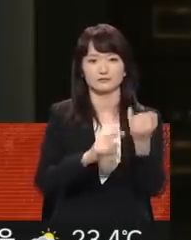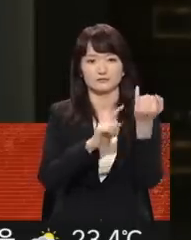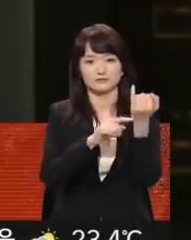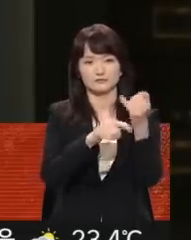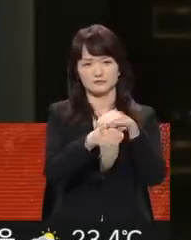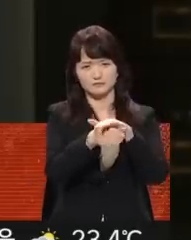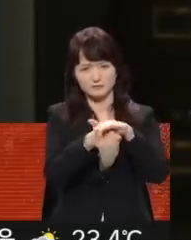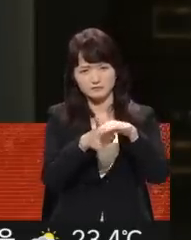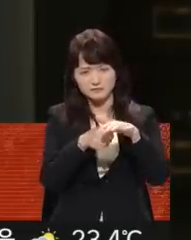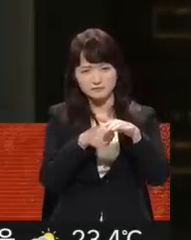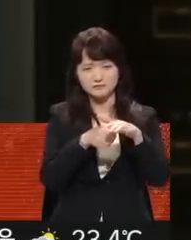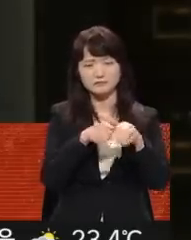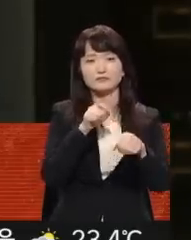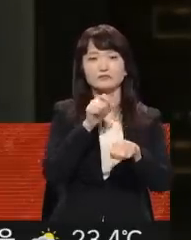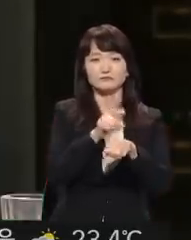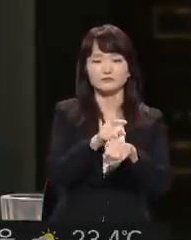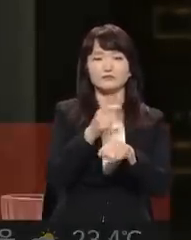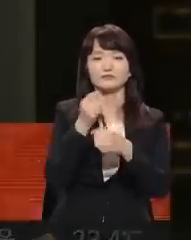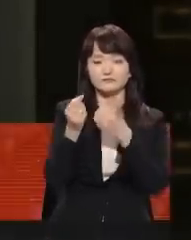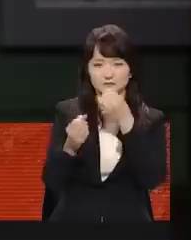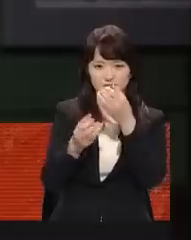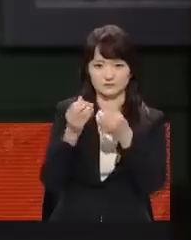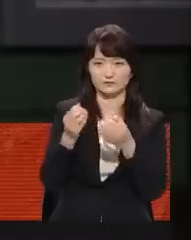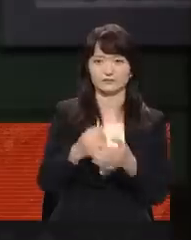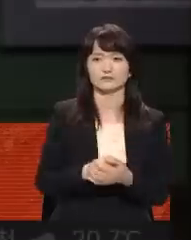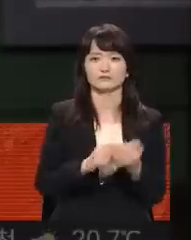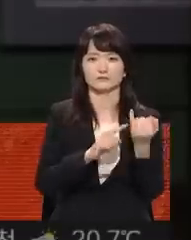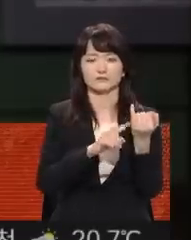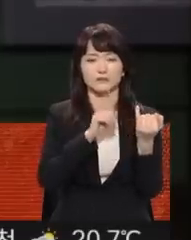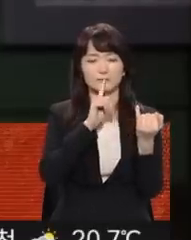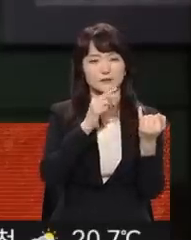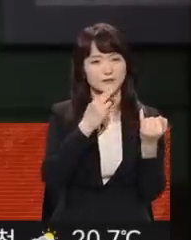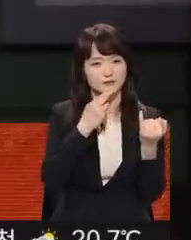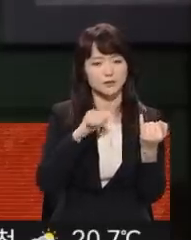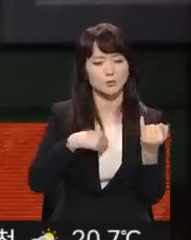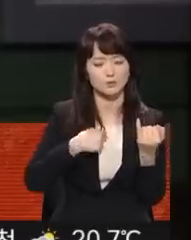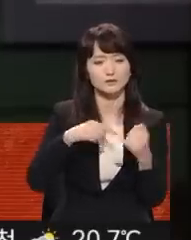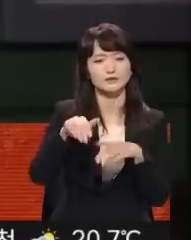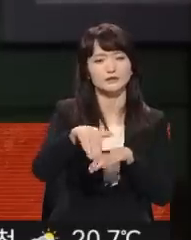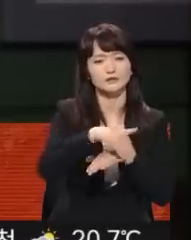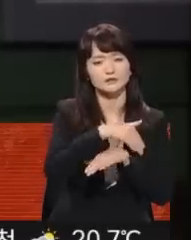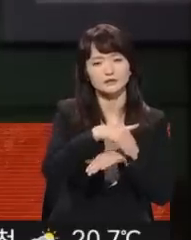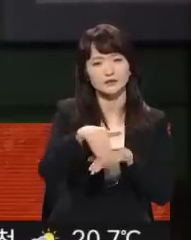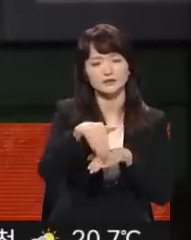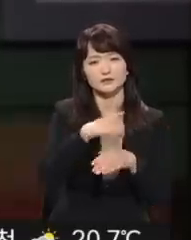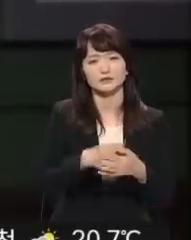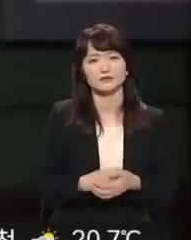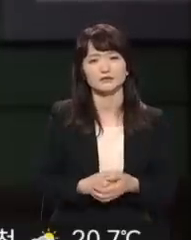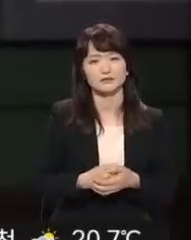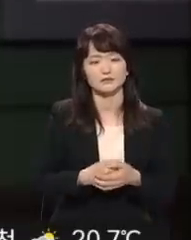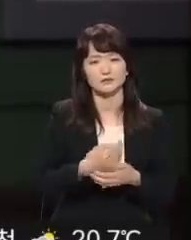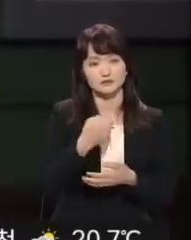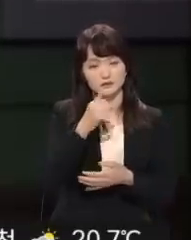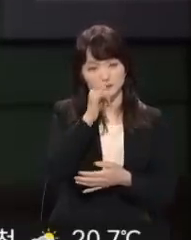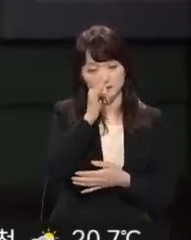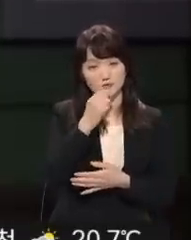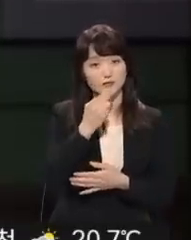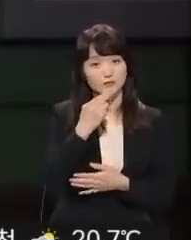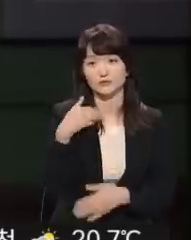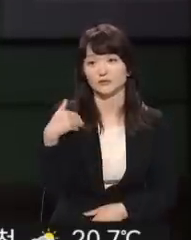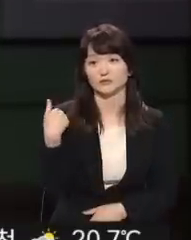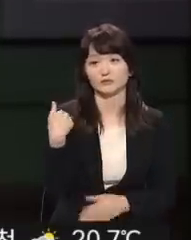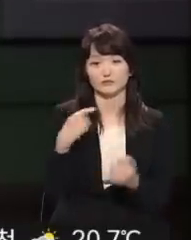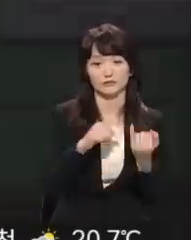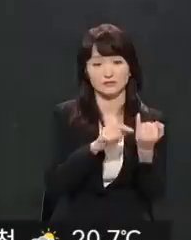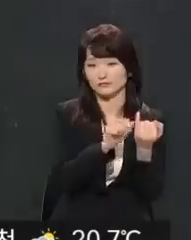이렇게 증언을 하더라고요 일단 말이 없고 혼자 다니고 존재감이 없는 아이였다라는게 공통된 내용입니다 그러니까